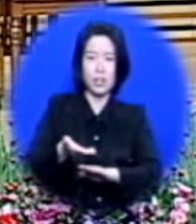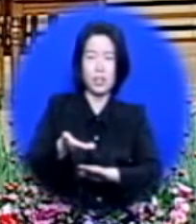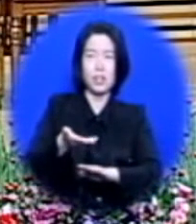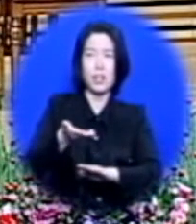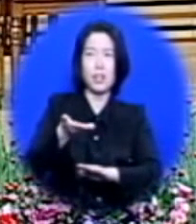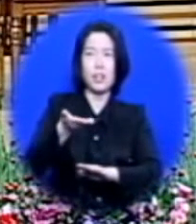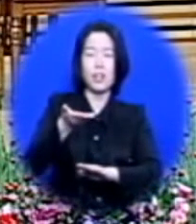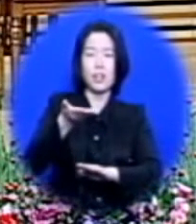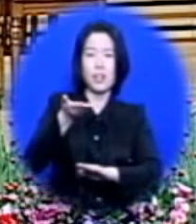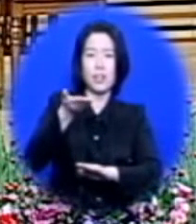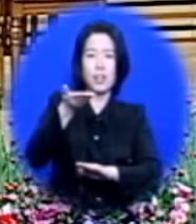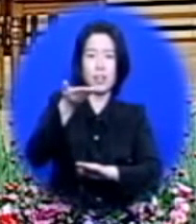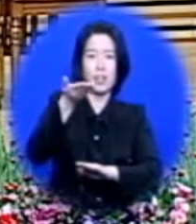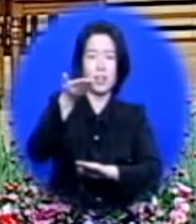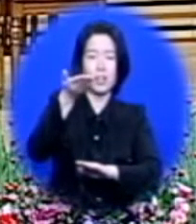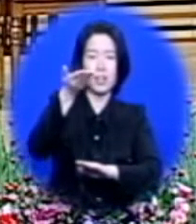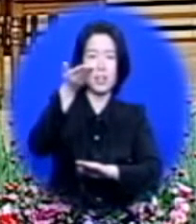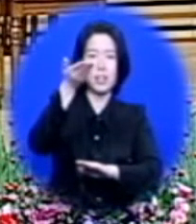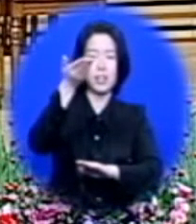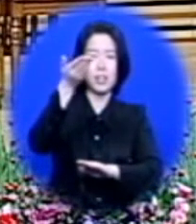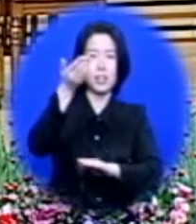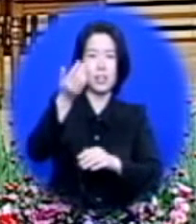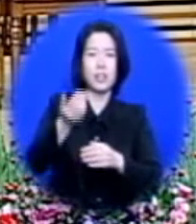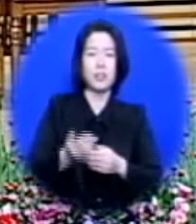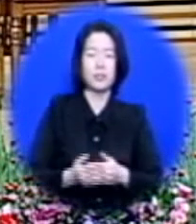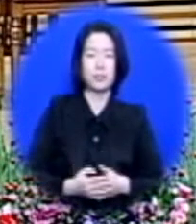e la 에